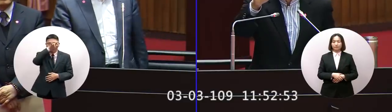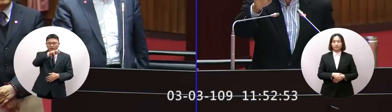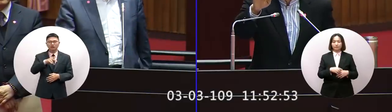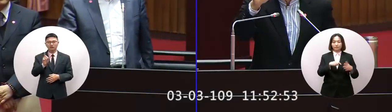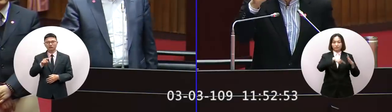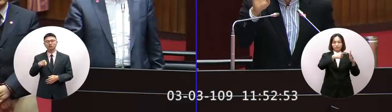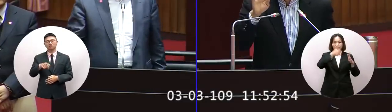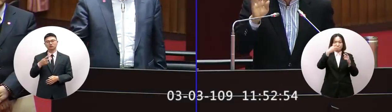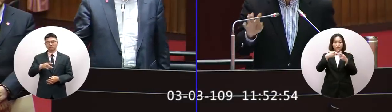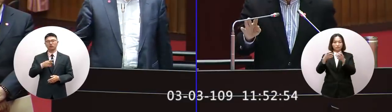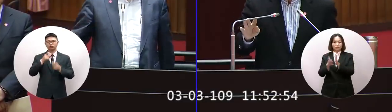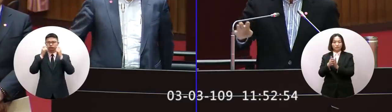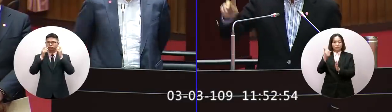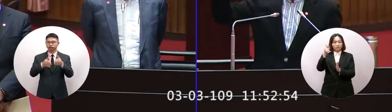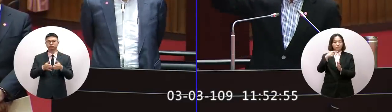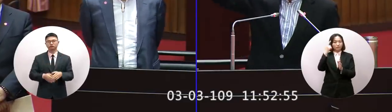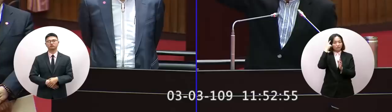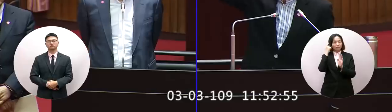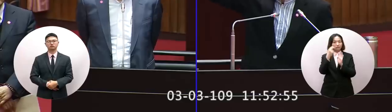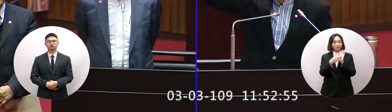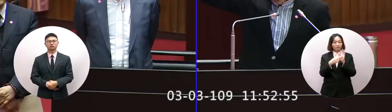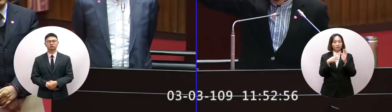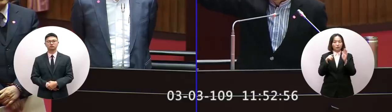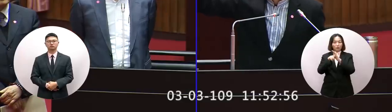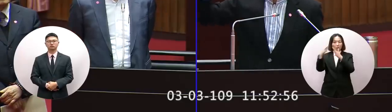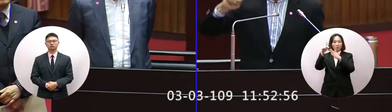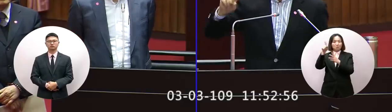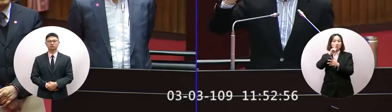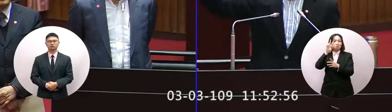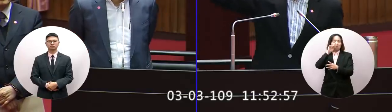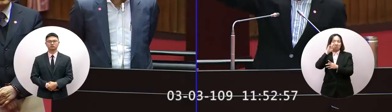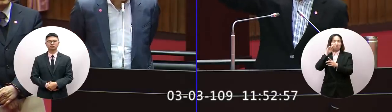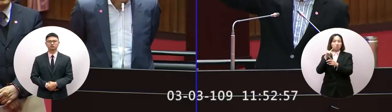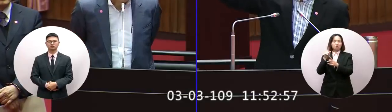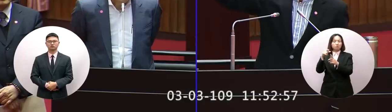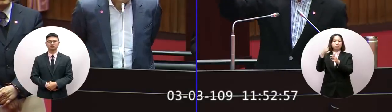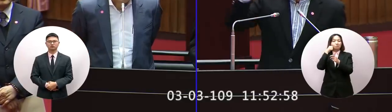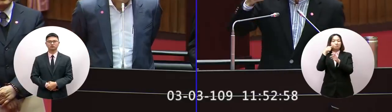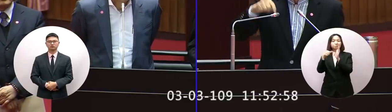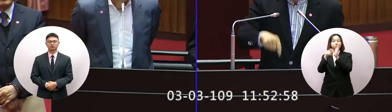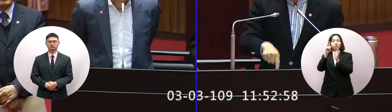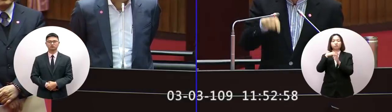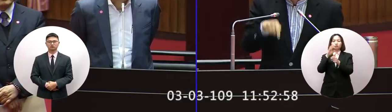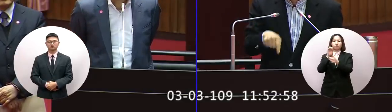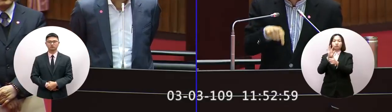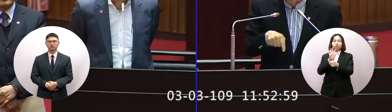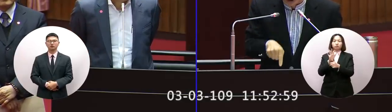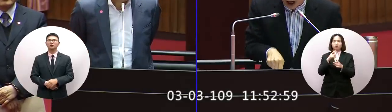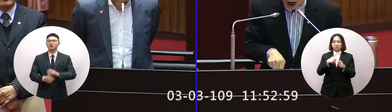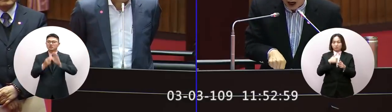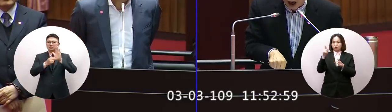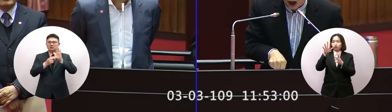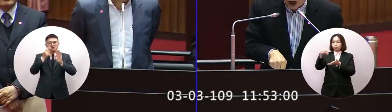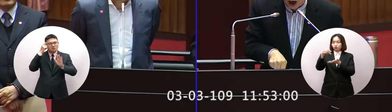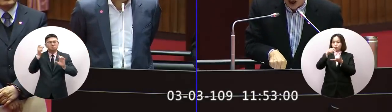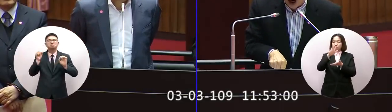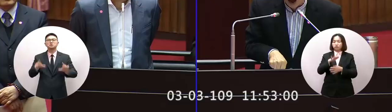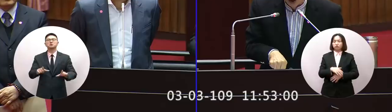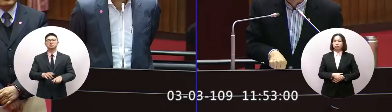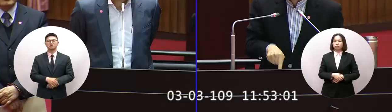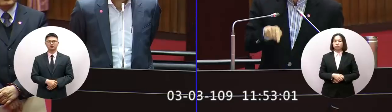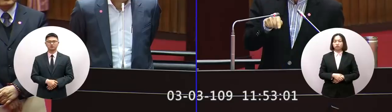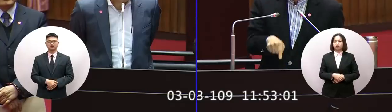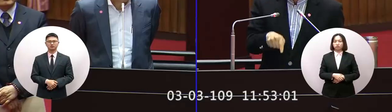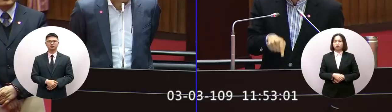院長跟部長就是說那個專家講錯了我不要點名啦那個專家確實有講公開不